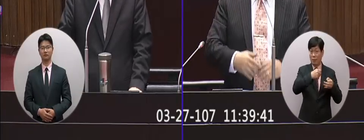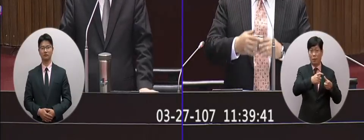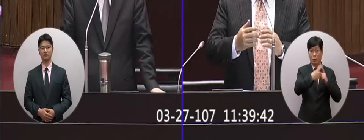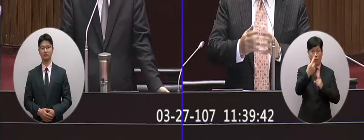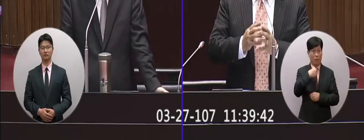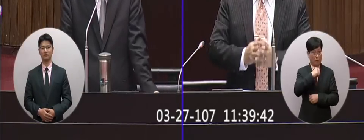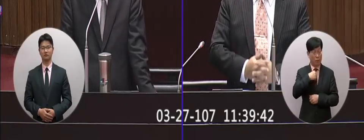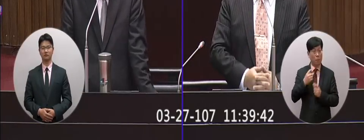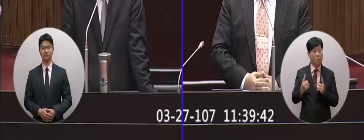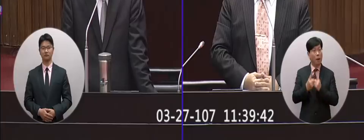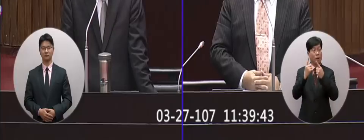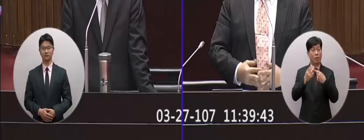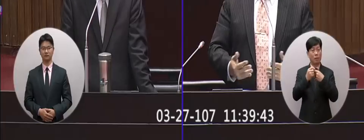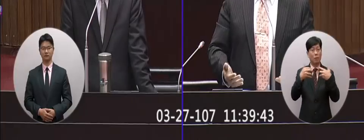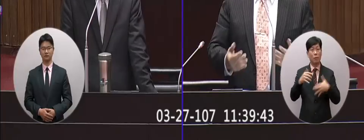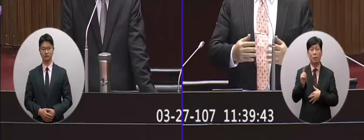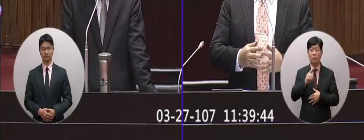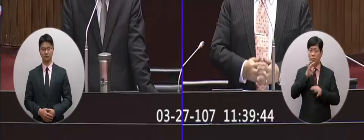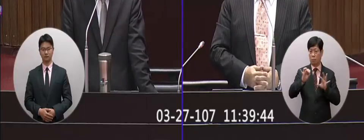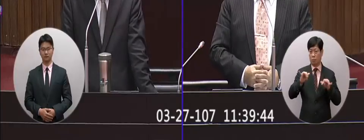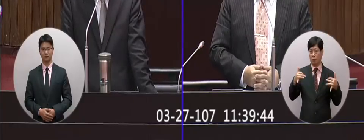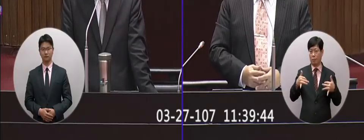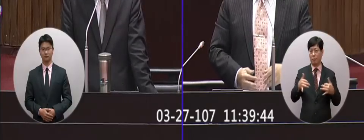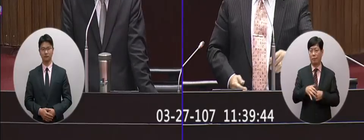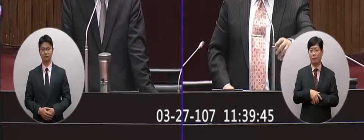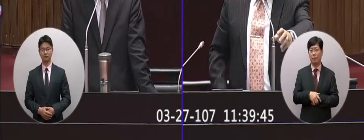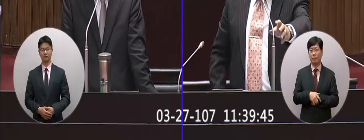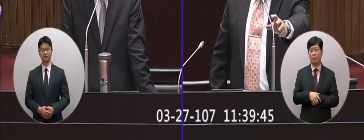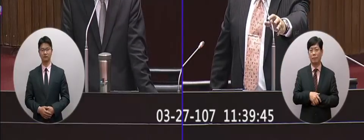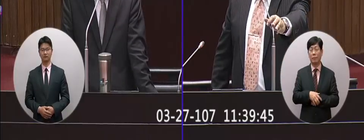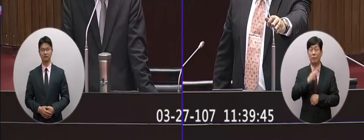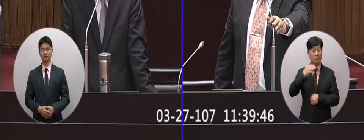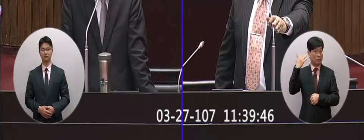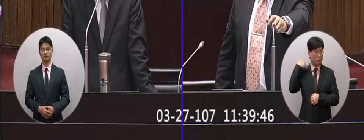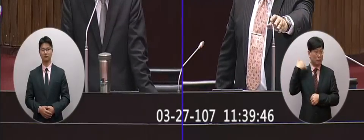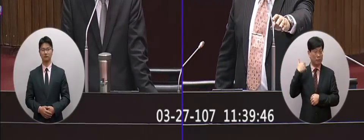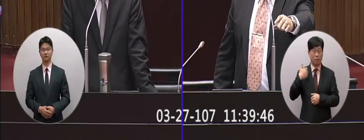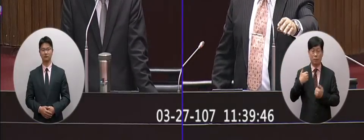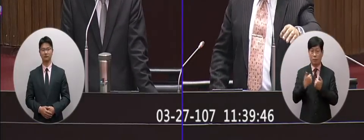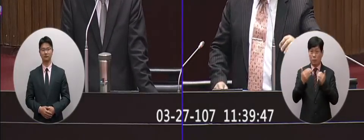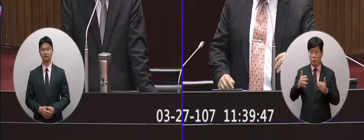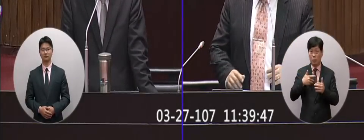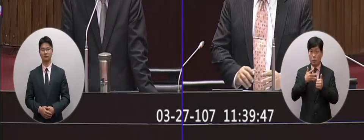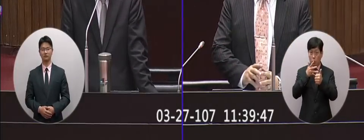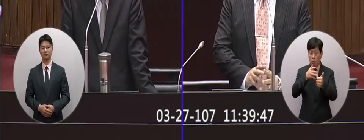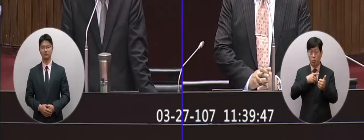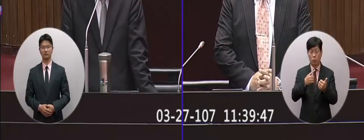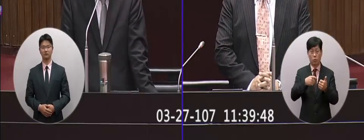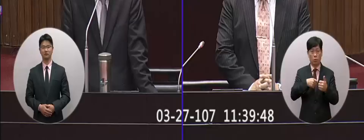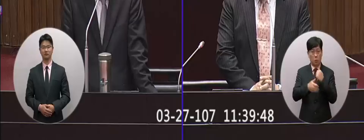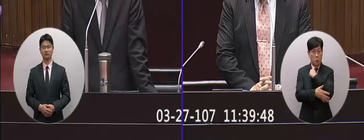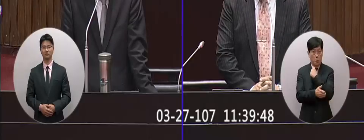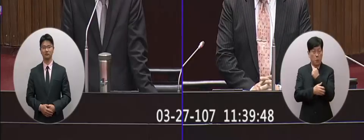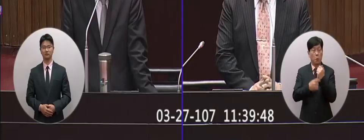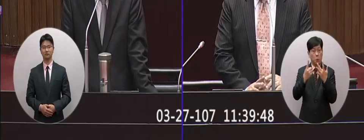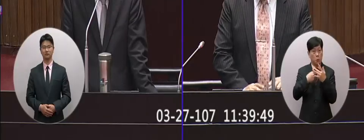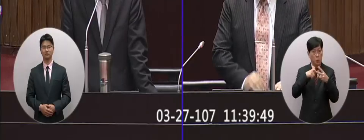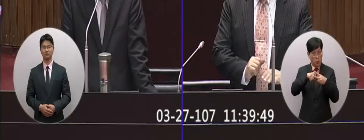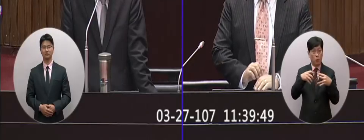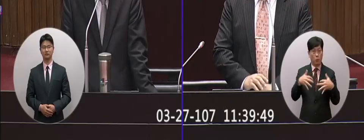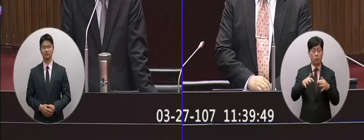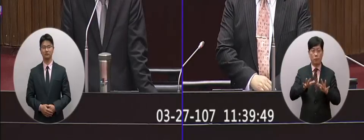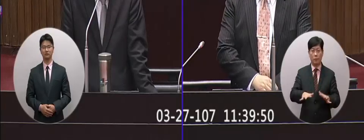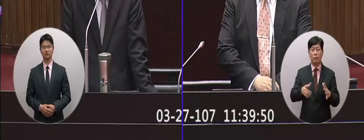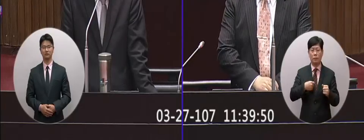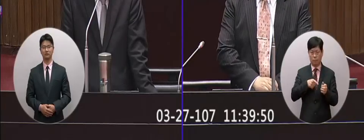台湾来，他碰到的第一个问题就是土地的问题。我们在上个会期我请教这个缺工的问题。那这个会期我想